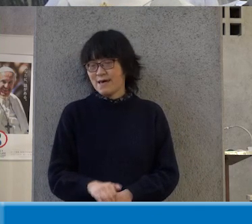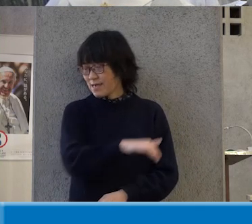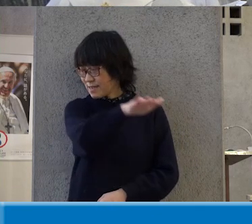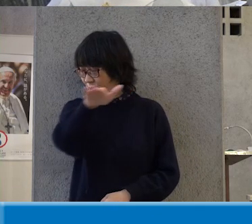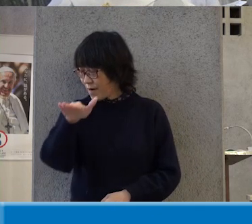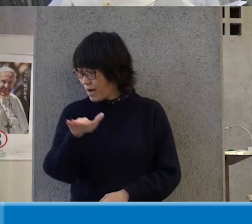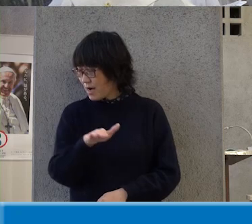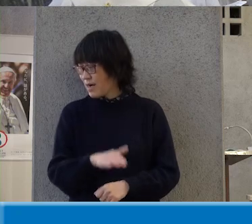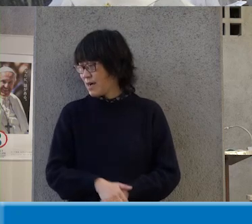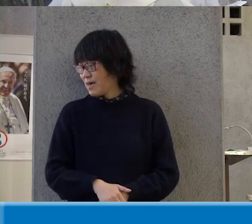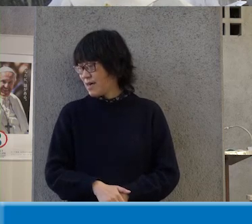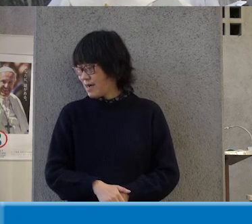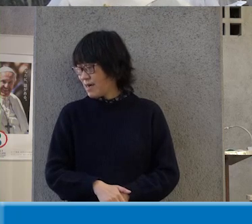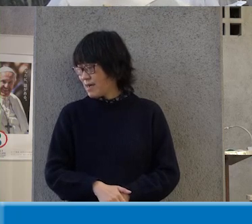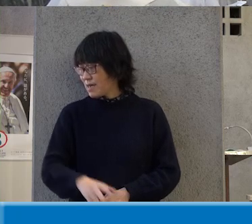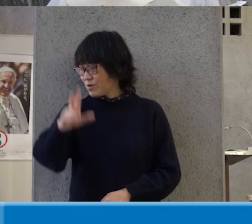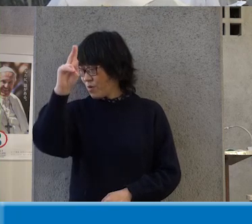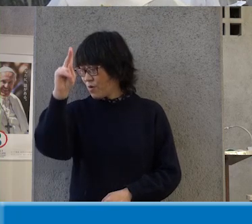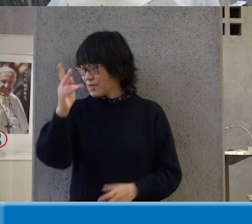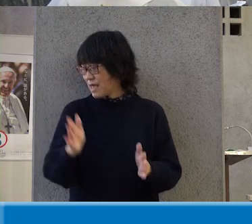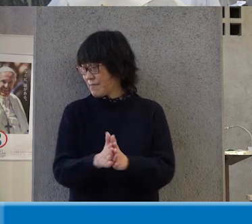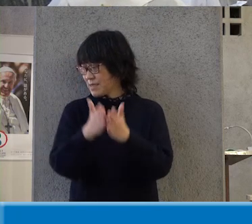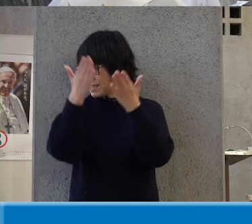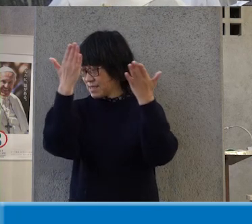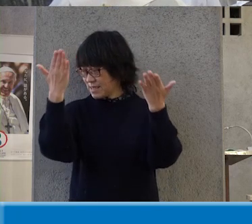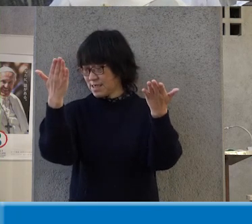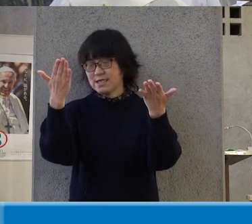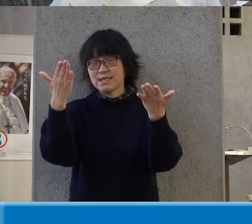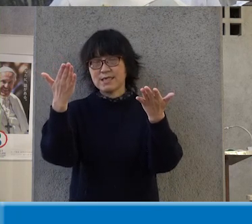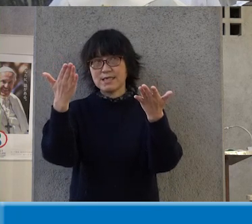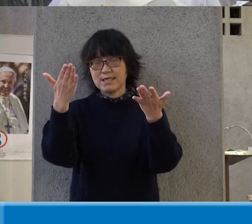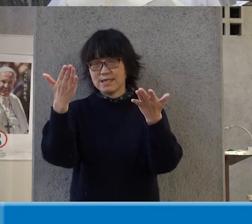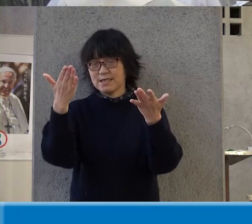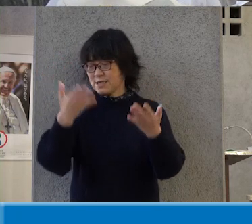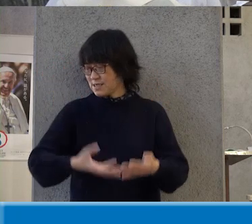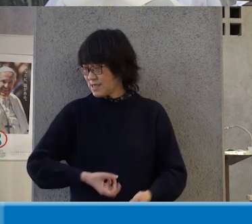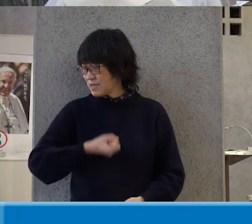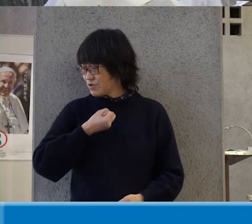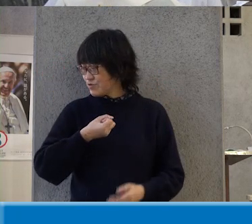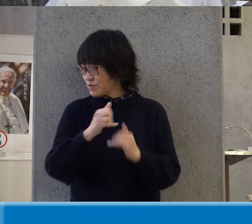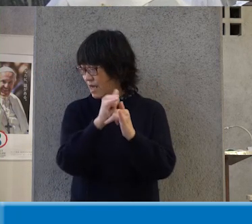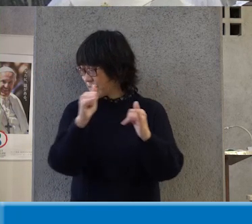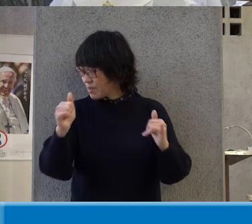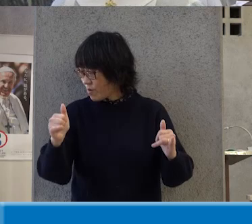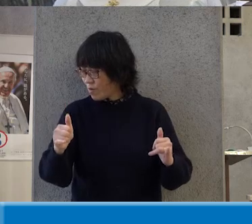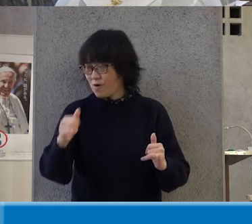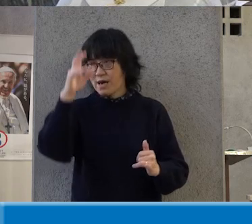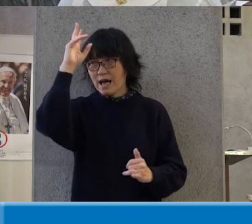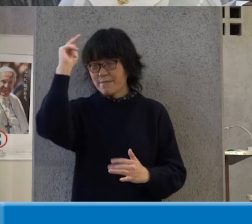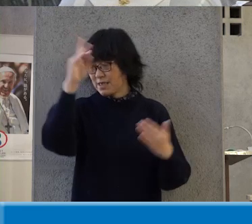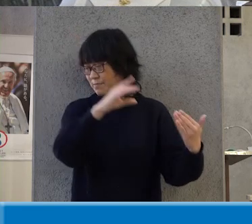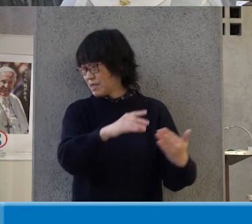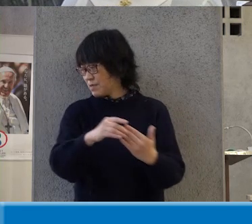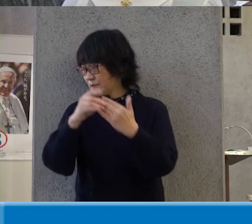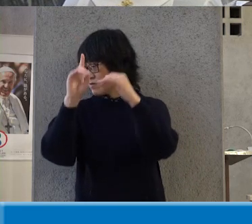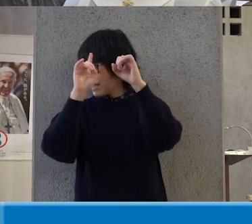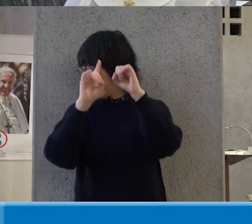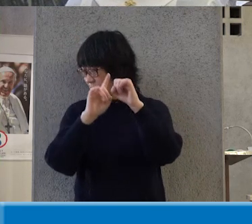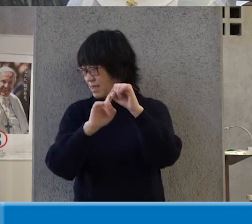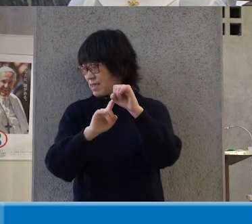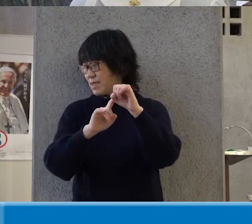はい、果たします。 あなた方は神を賛美し、信じる民を神に導くために